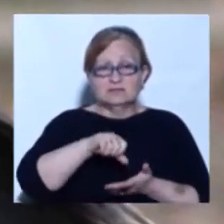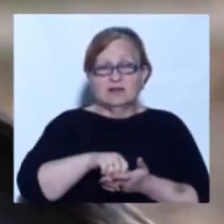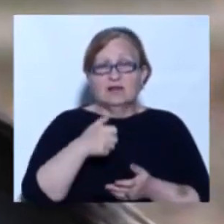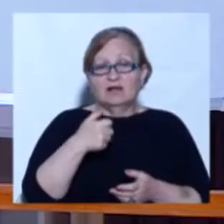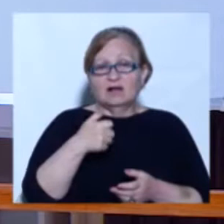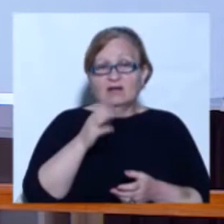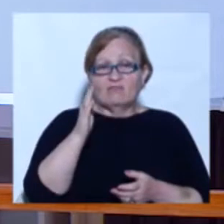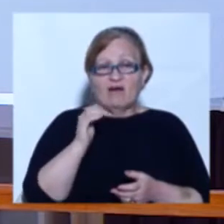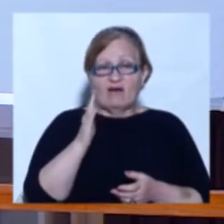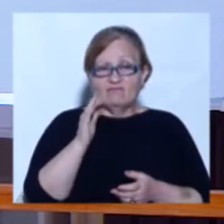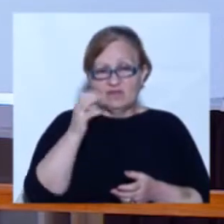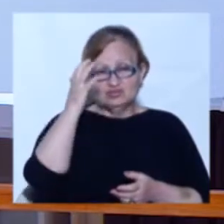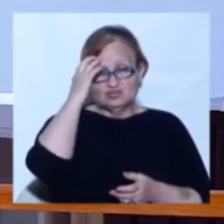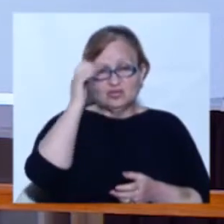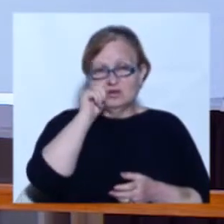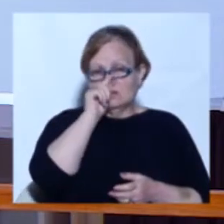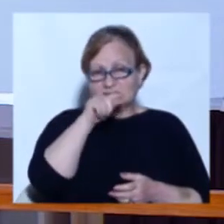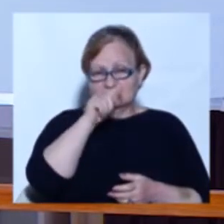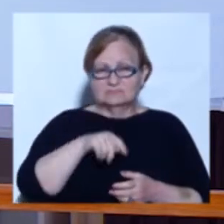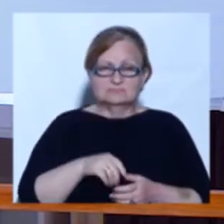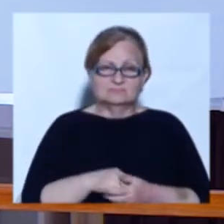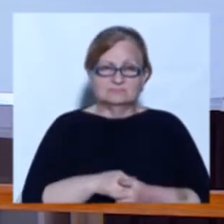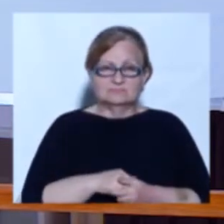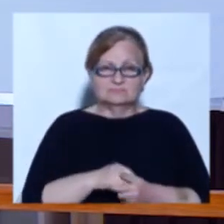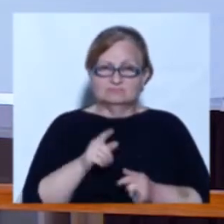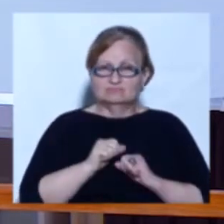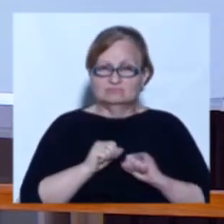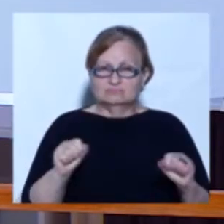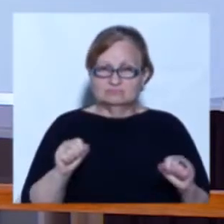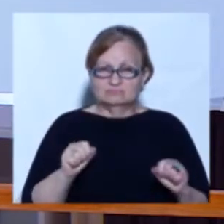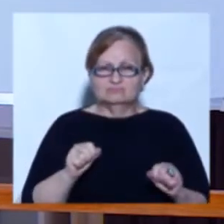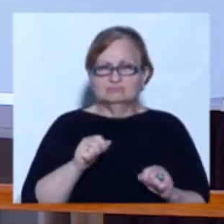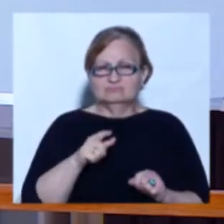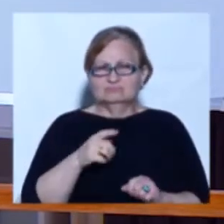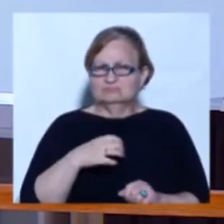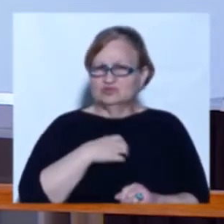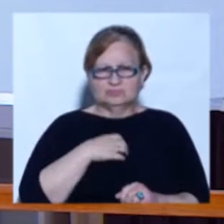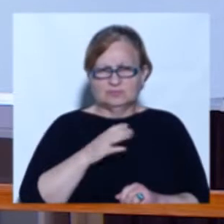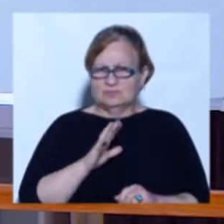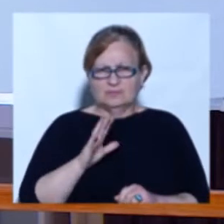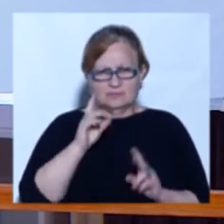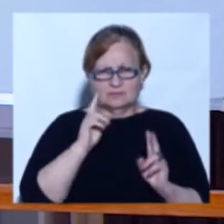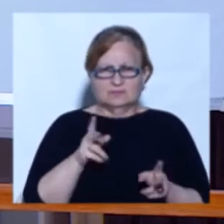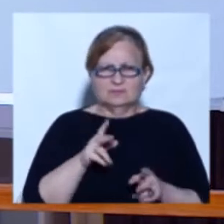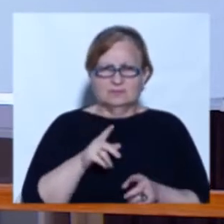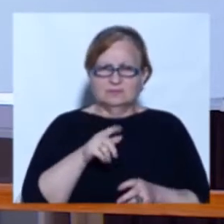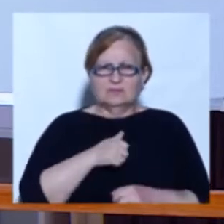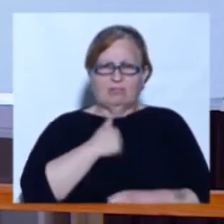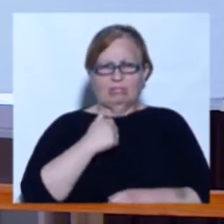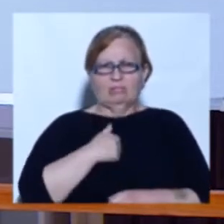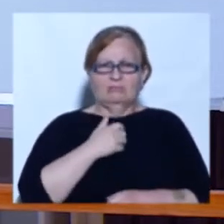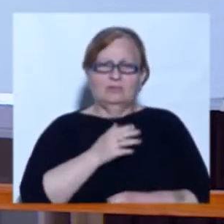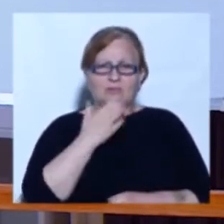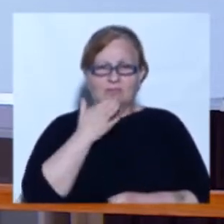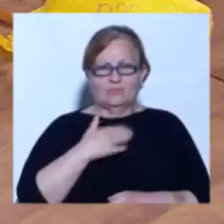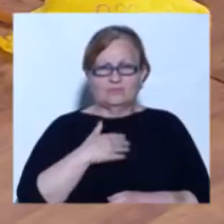ყვავი. ძალიან საყვარელია ყვანჩალა, გაბედული, მამაცი და თავის მოწონებაც უყვარს დრო